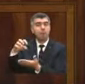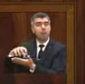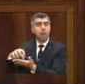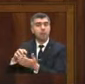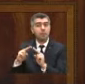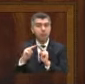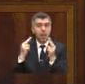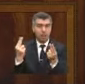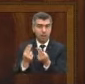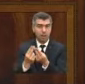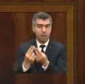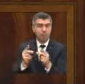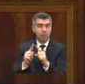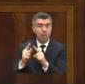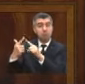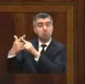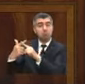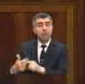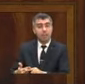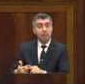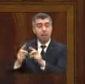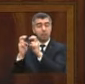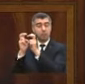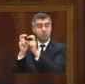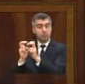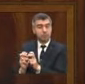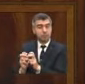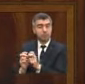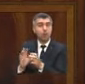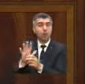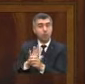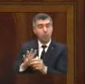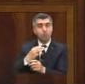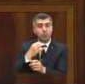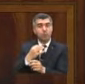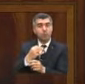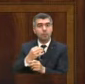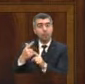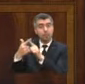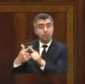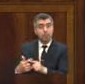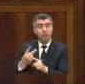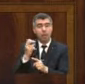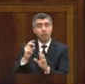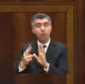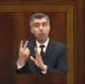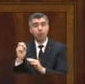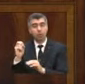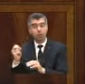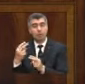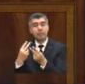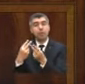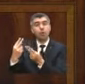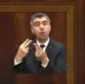من أن مداخل المالية العمومية نقصت بشكل كبير، وقلنا مرارا بأن مداخل المالية العمومية سنة 2020 نقصت